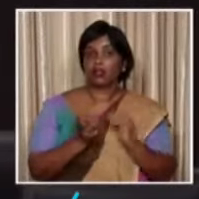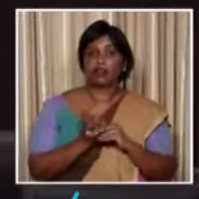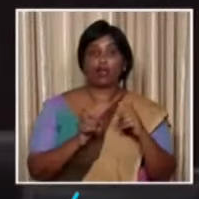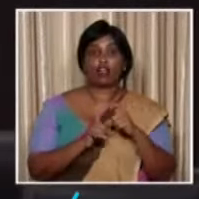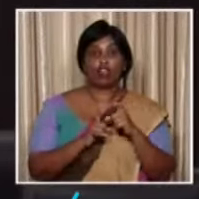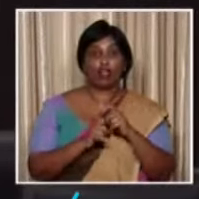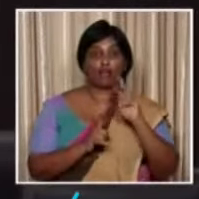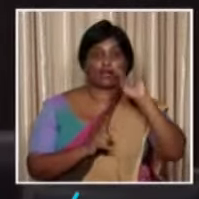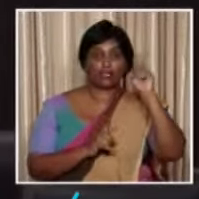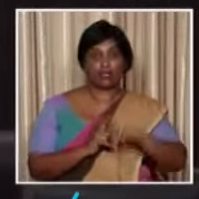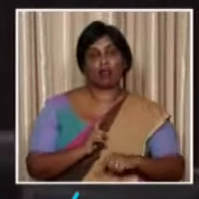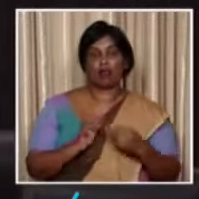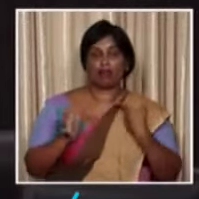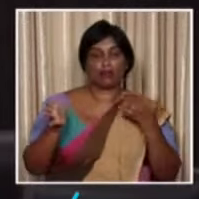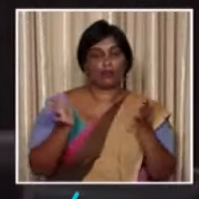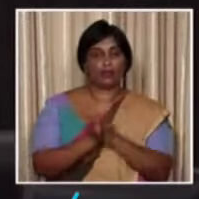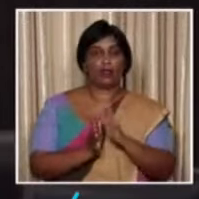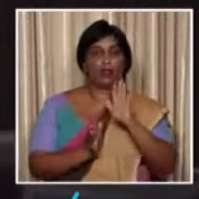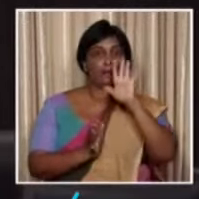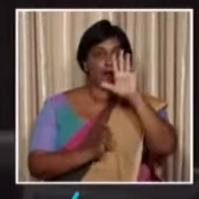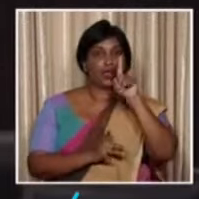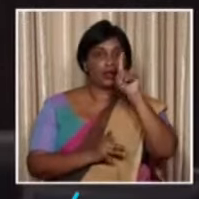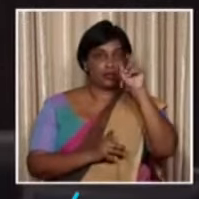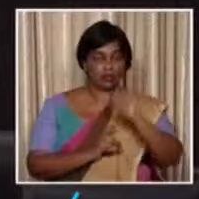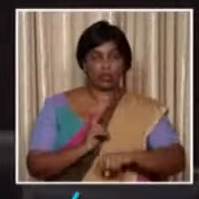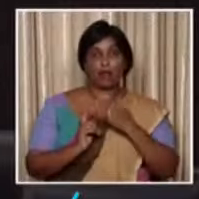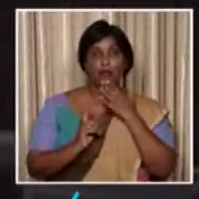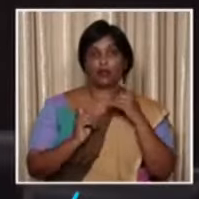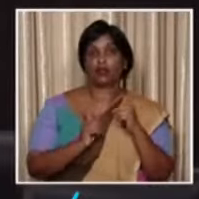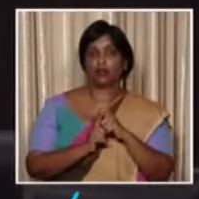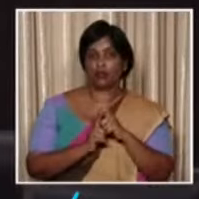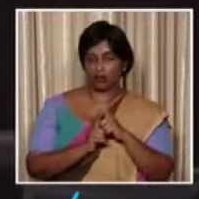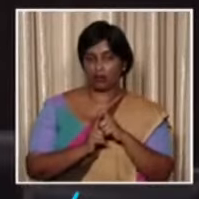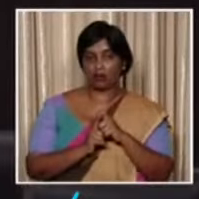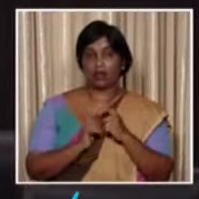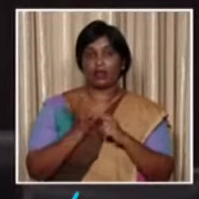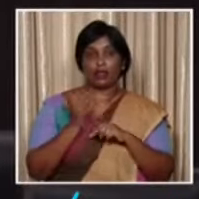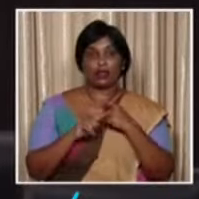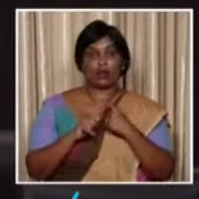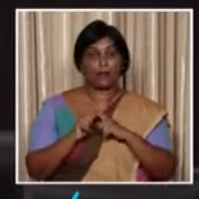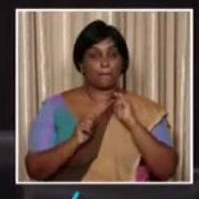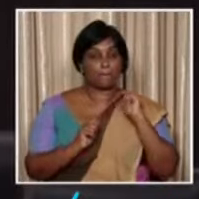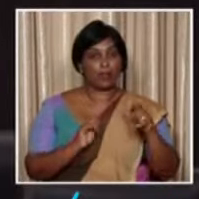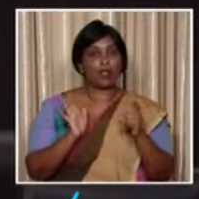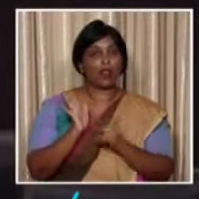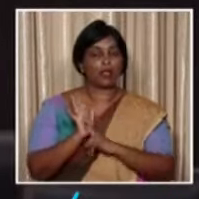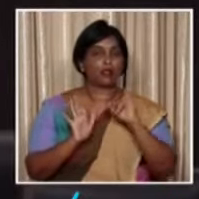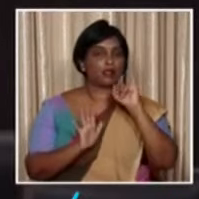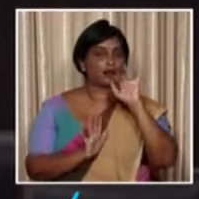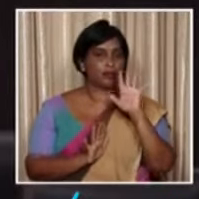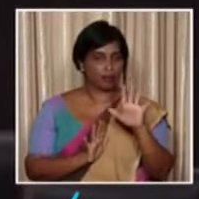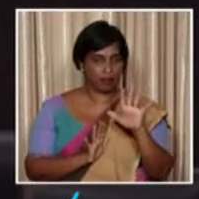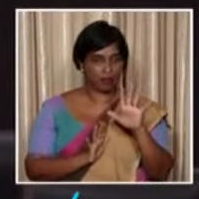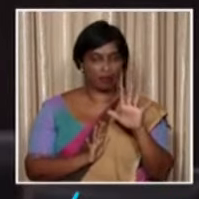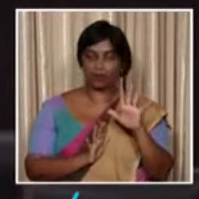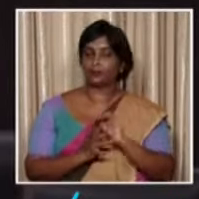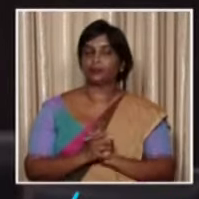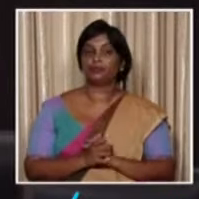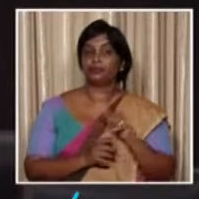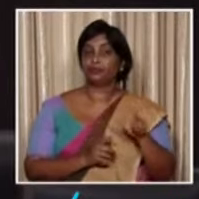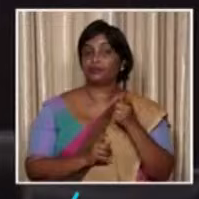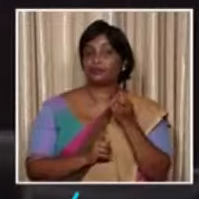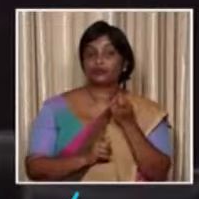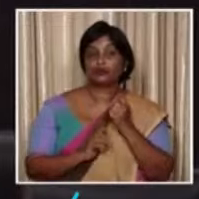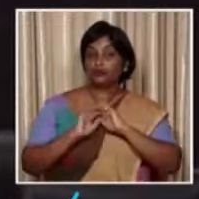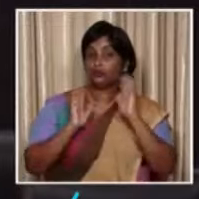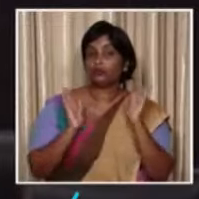ඩොලර් 20000ක් එකට අමතරව. ඒතොර 51000කට. ඒ අනුව බද්ද ගෙවලා තියෙනවා 165000ක්. එතකොට මේකේ